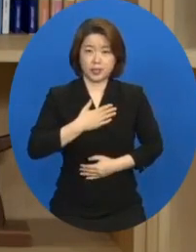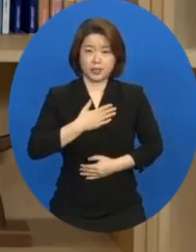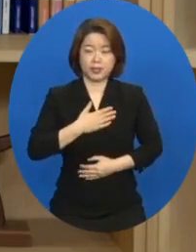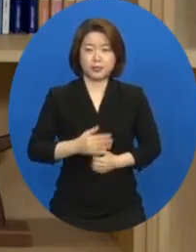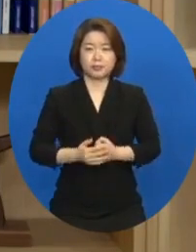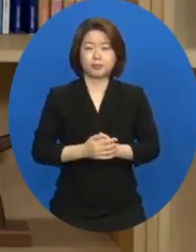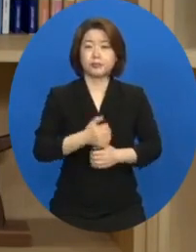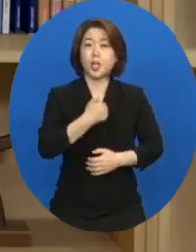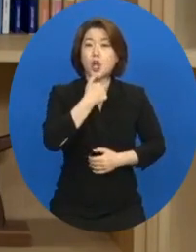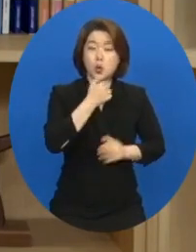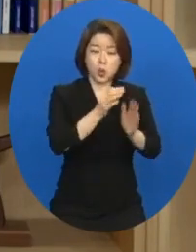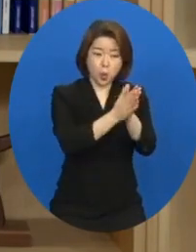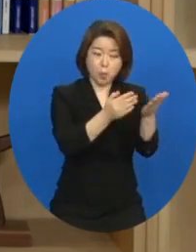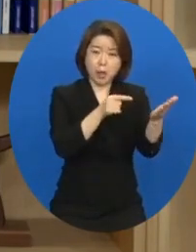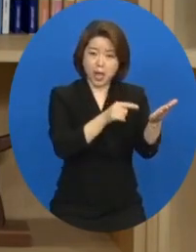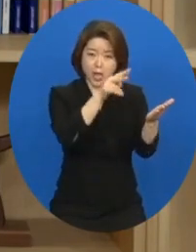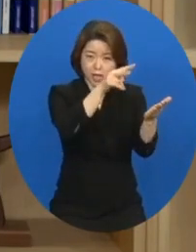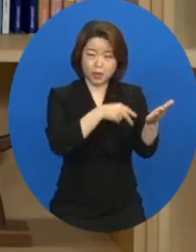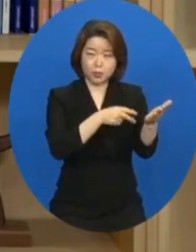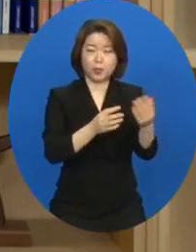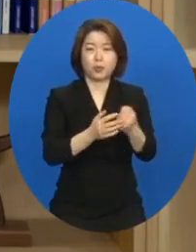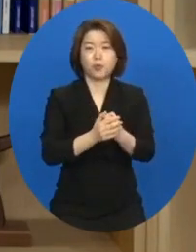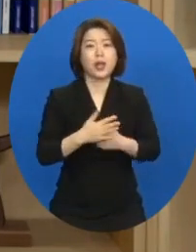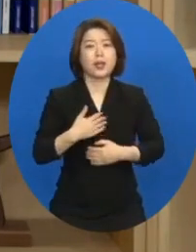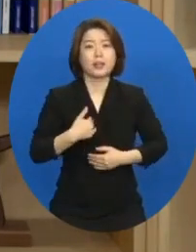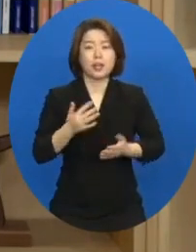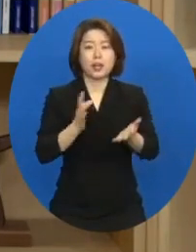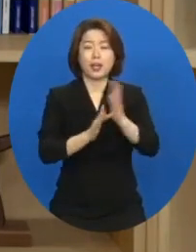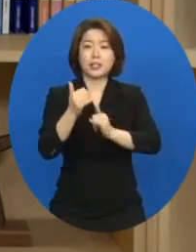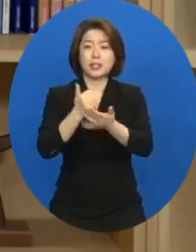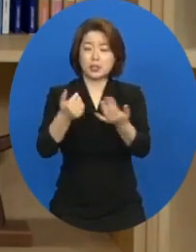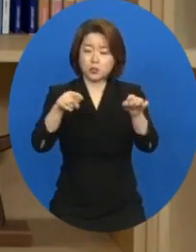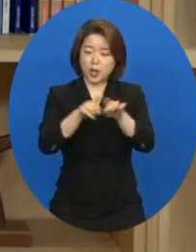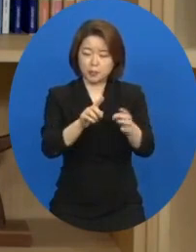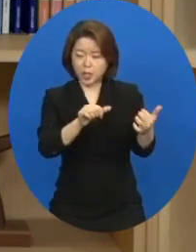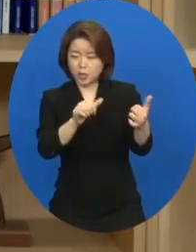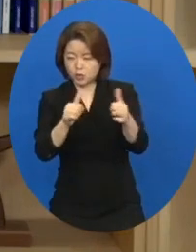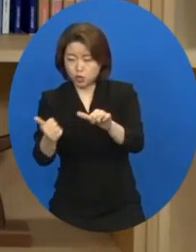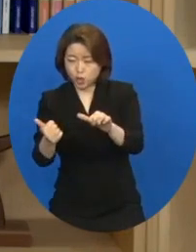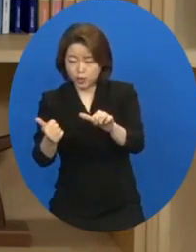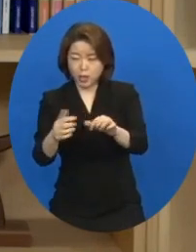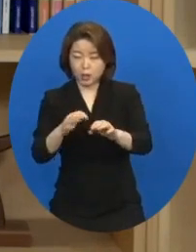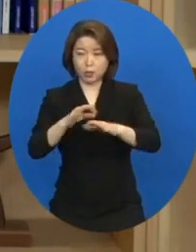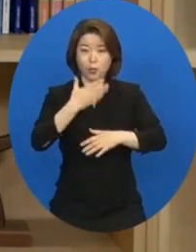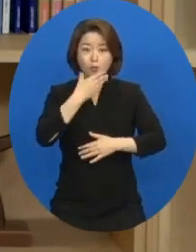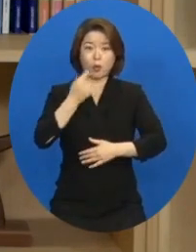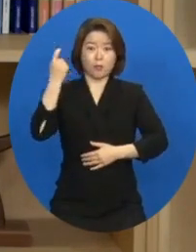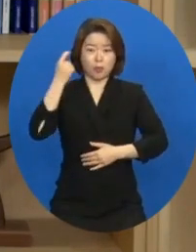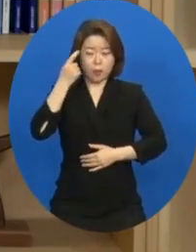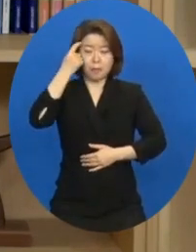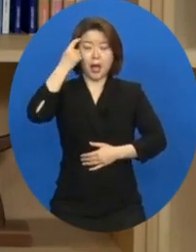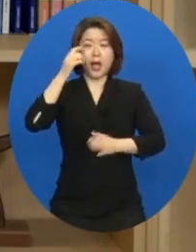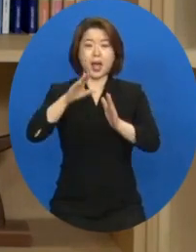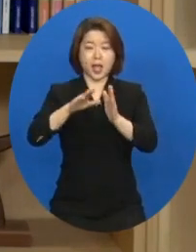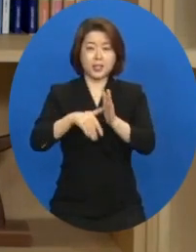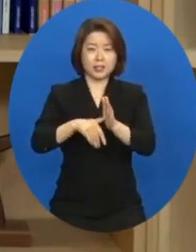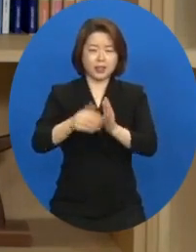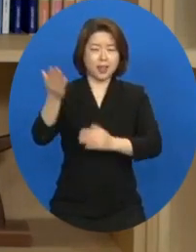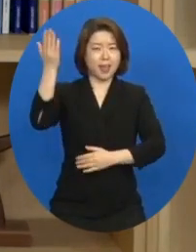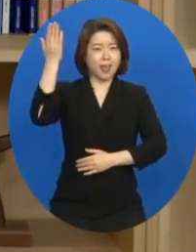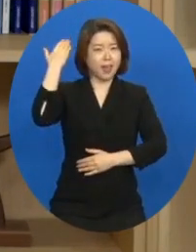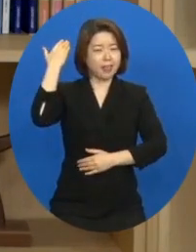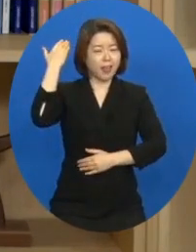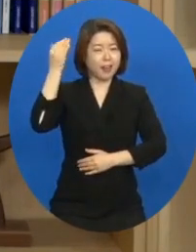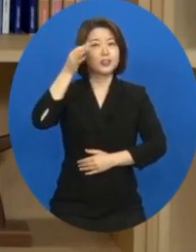로마서를 읽고 내가 예수님과 함께 죽었다는 또 다운 복음을 들었을 때 생각이 났습니다